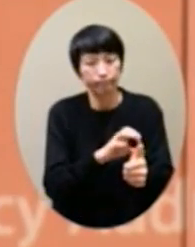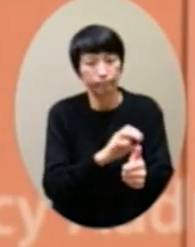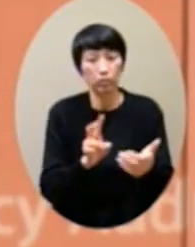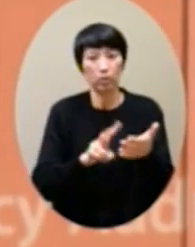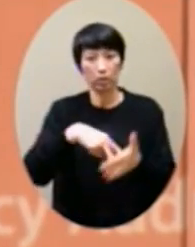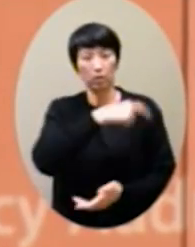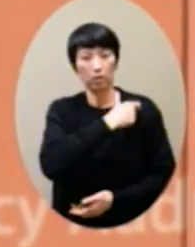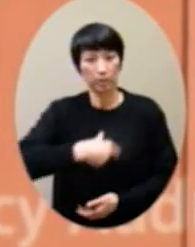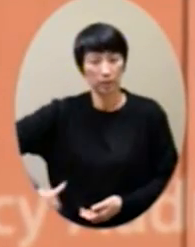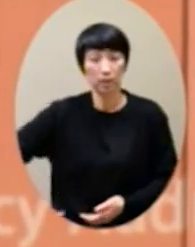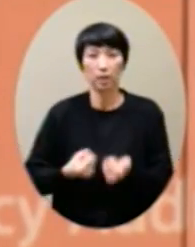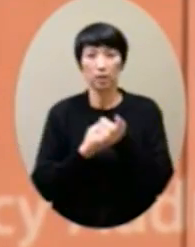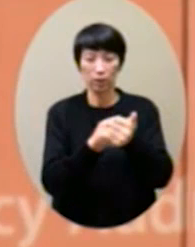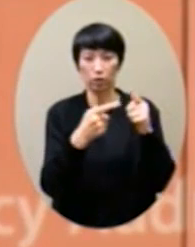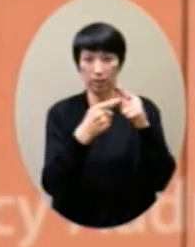埋支持佢哋嘅市民。